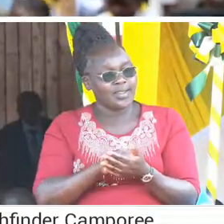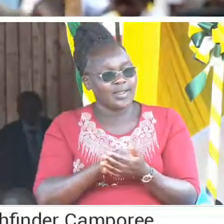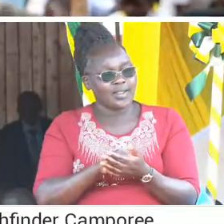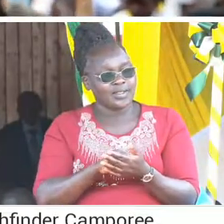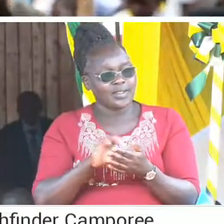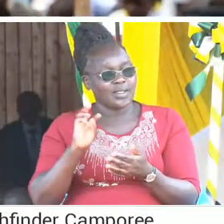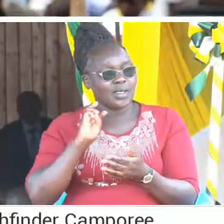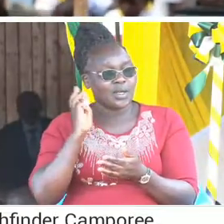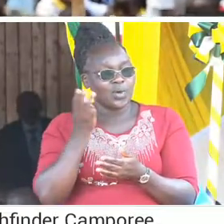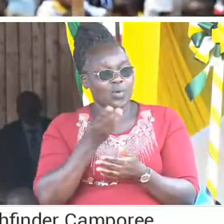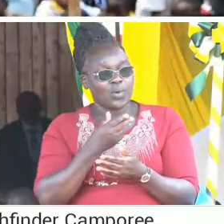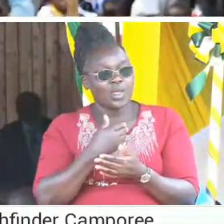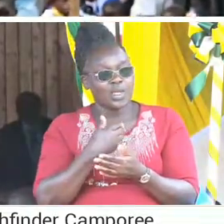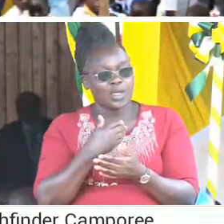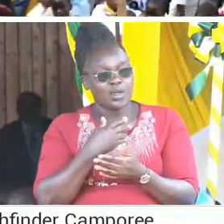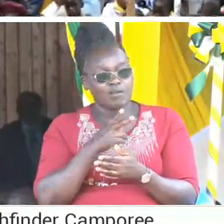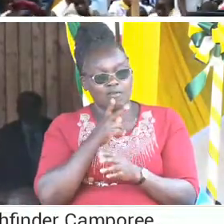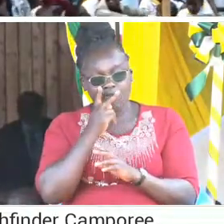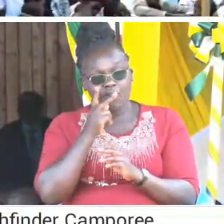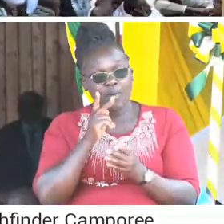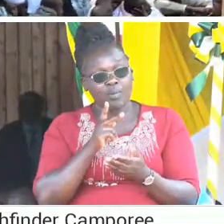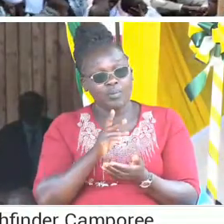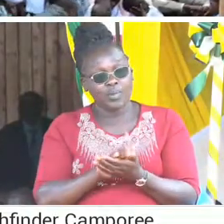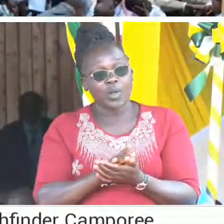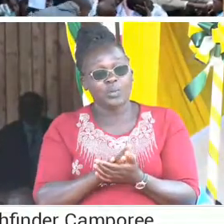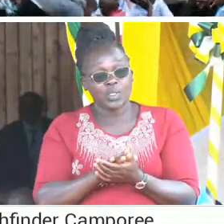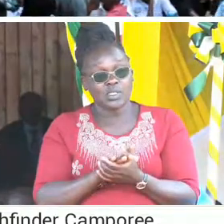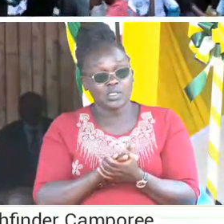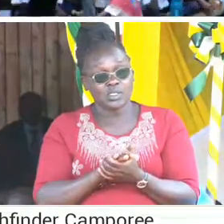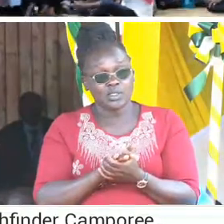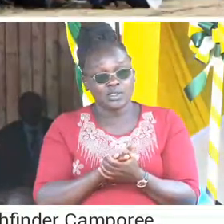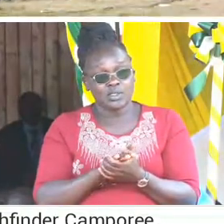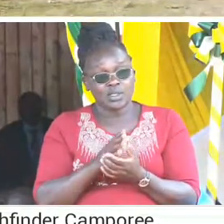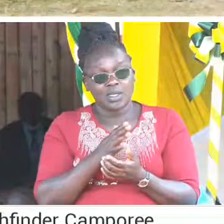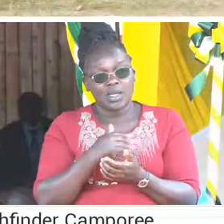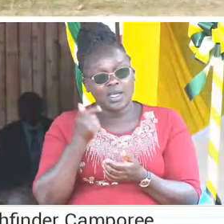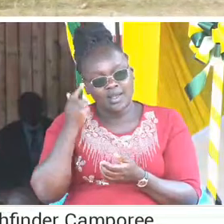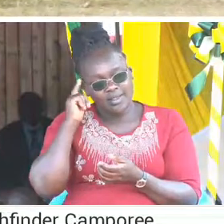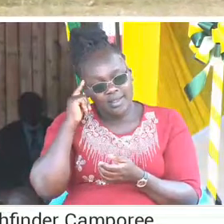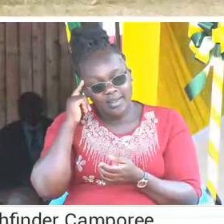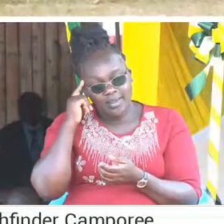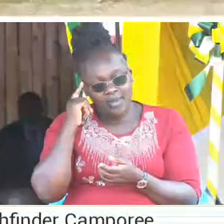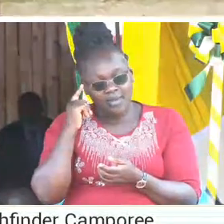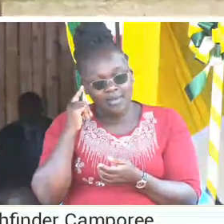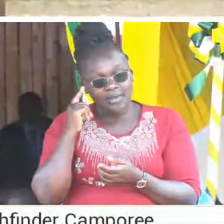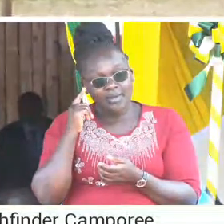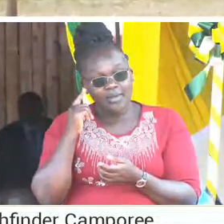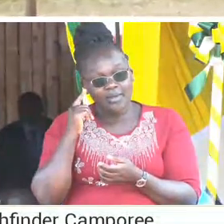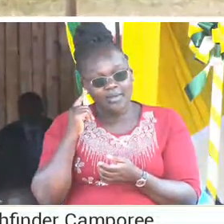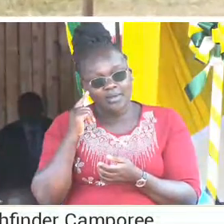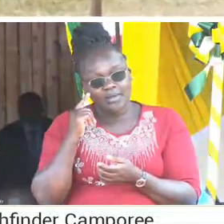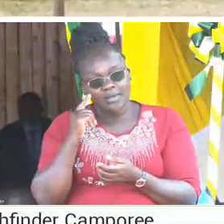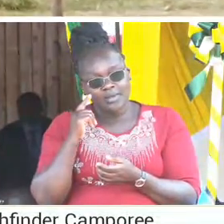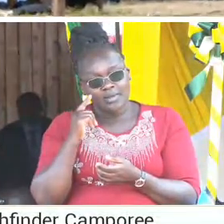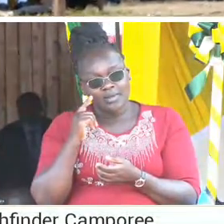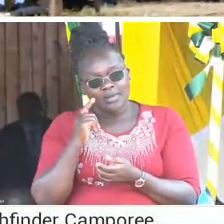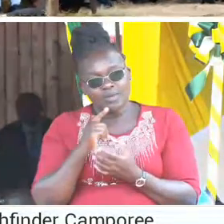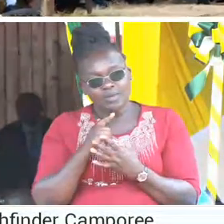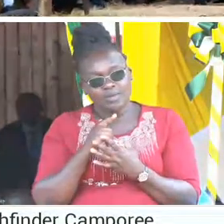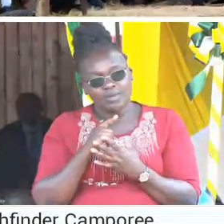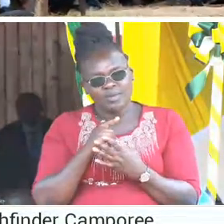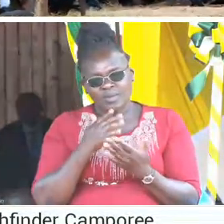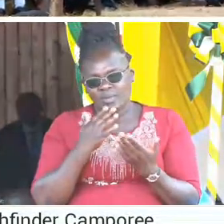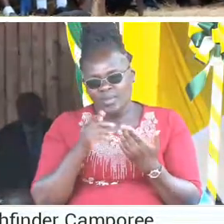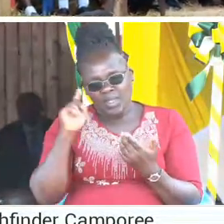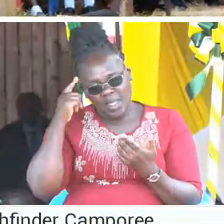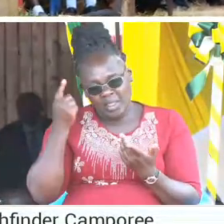mambo ya kawaida kawaida, mambo tulionayo ya mkononi, mambo ya muda mfupi, chakula, maji, vyeo